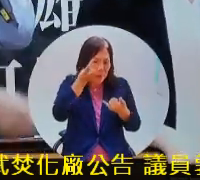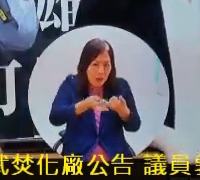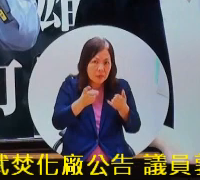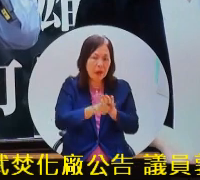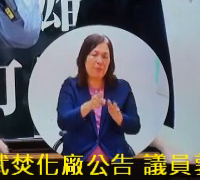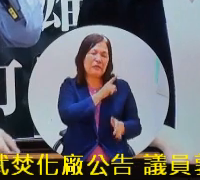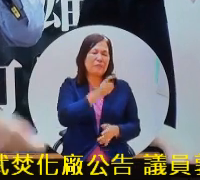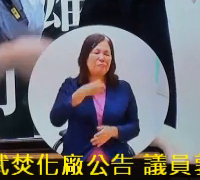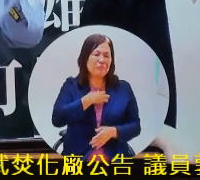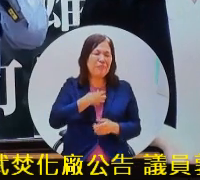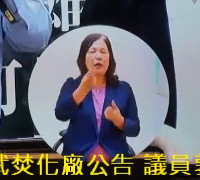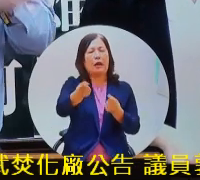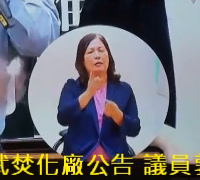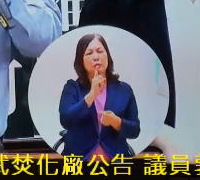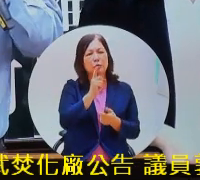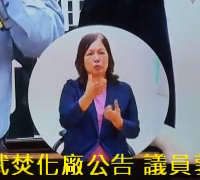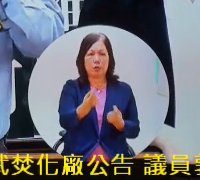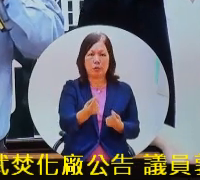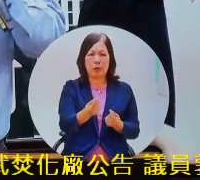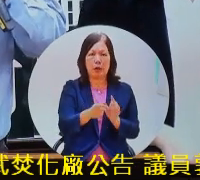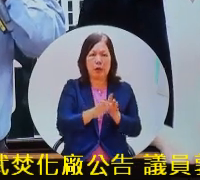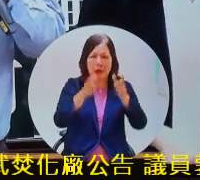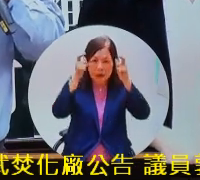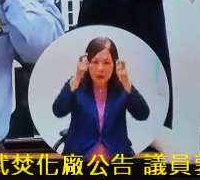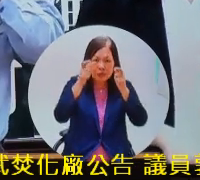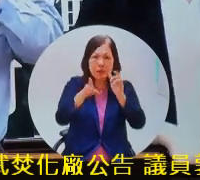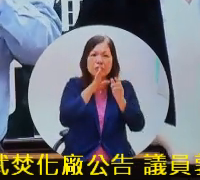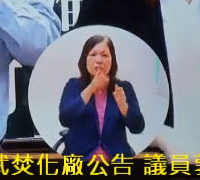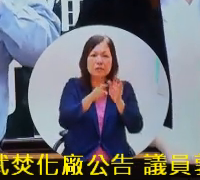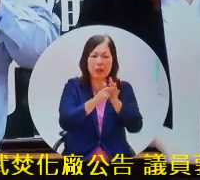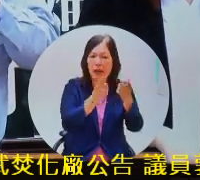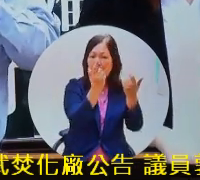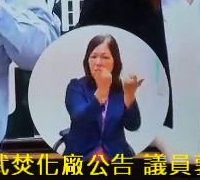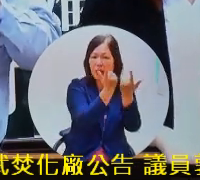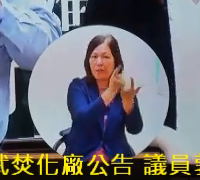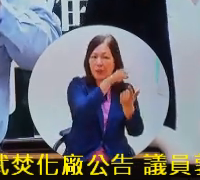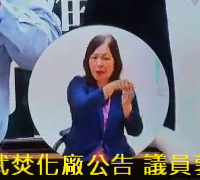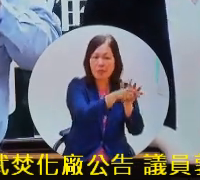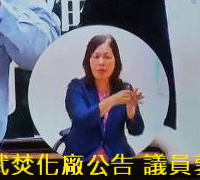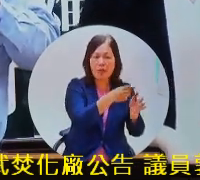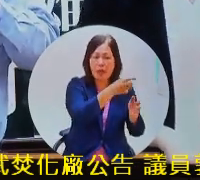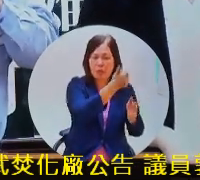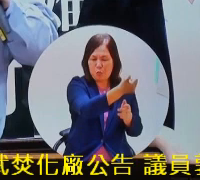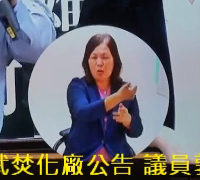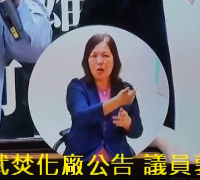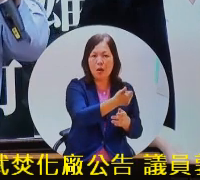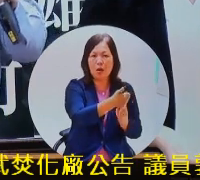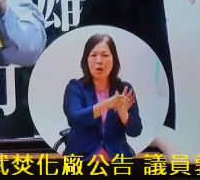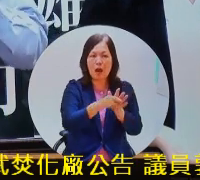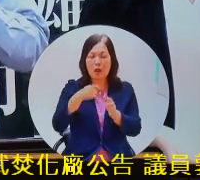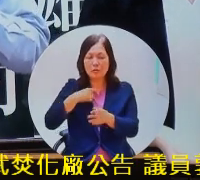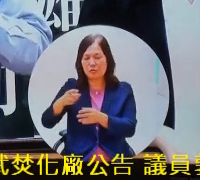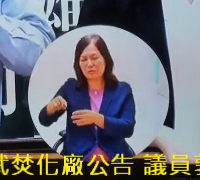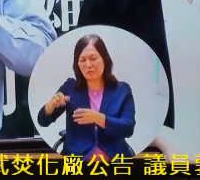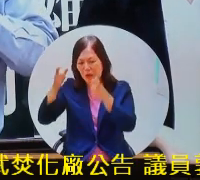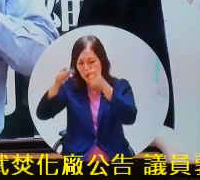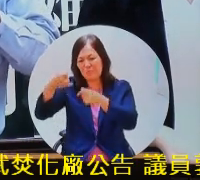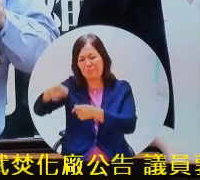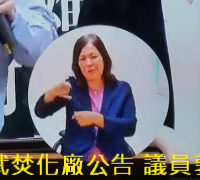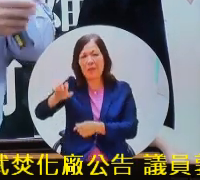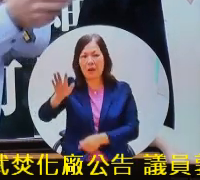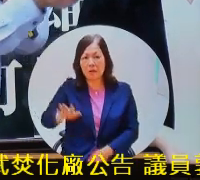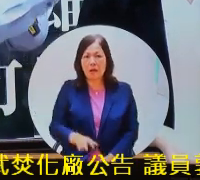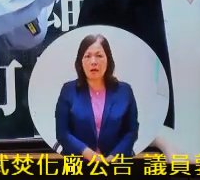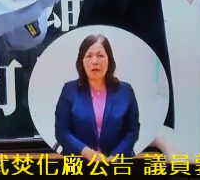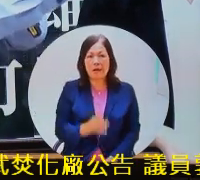是这样子，公婆哟，弄点来吧，一定让身边的那伙伴没晒，那就会同意。可是现在这一刻，你